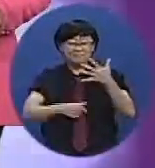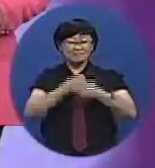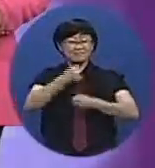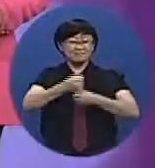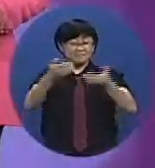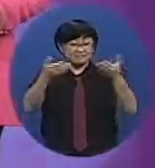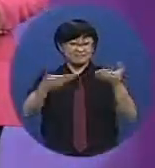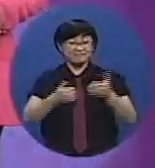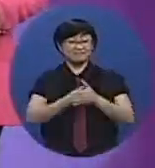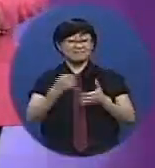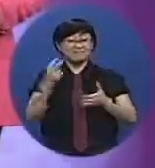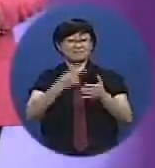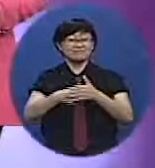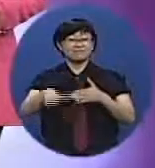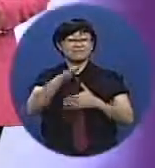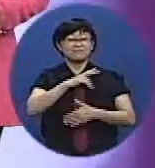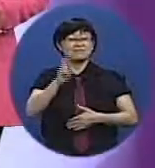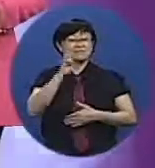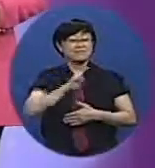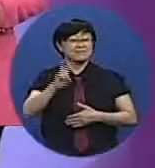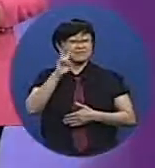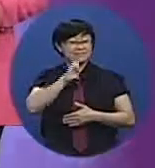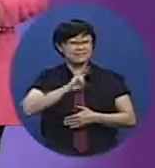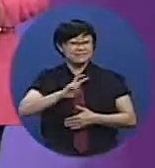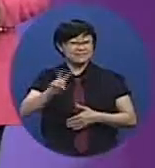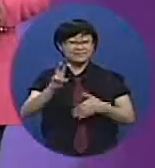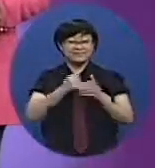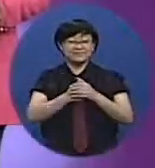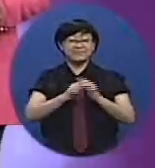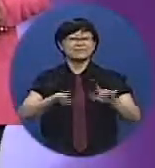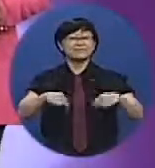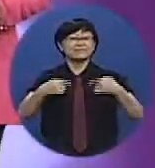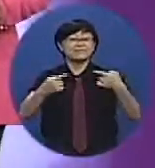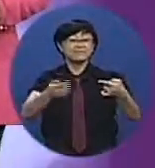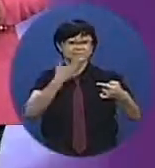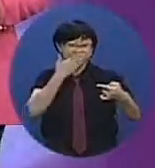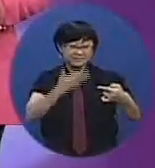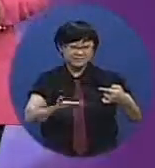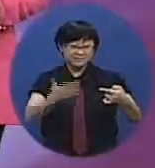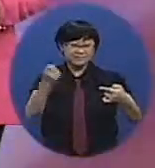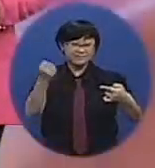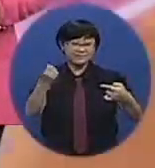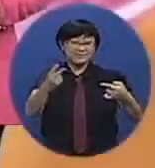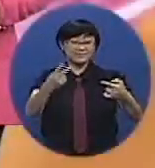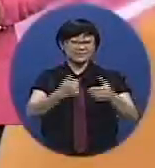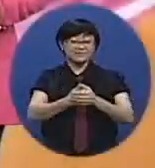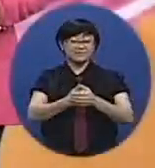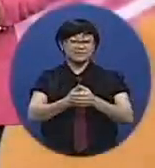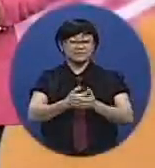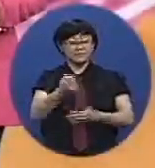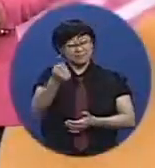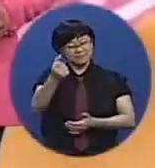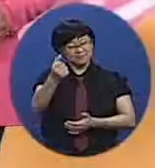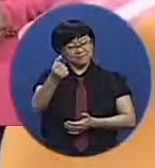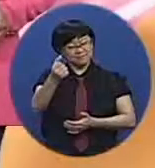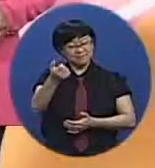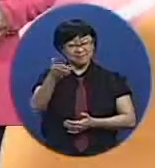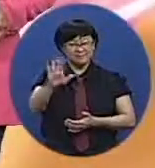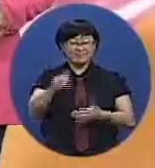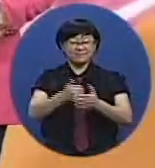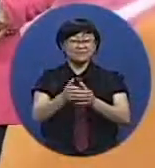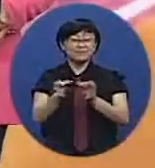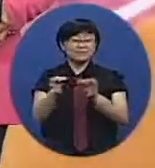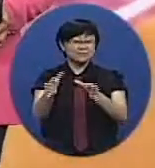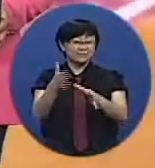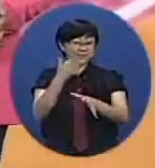주시고 네. 저희들이 노래도 참석할 수 있고 네. 또 뭐 그 적어나마 또 그 기부도 할